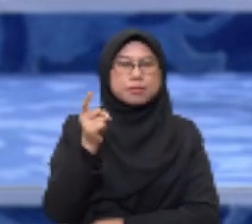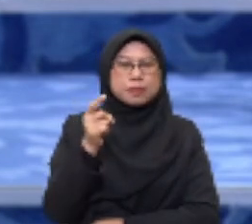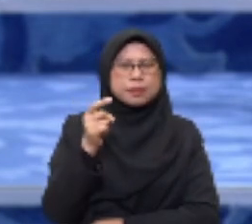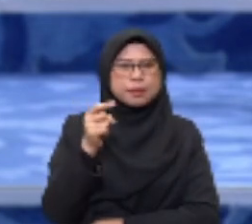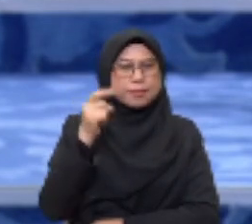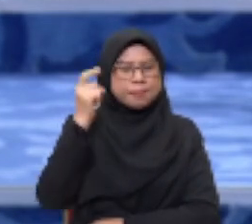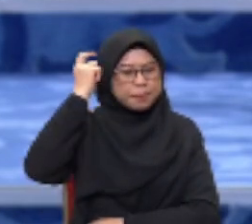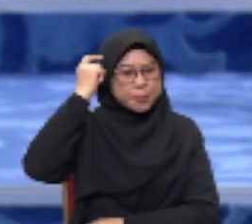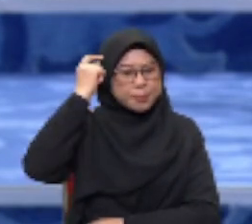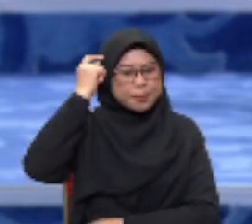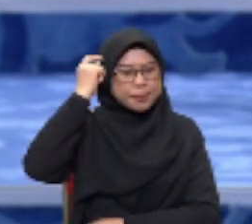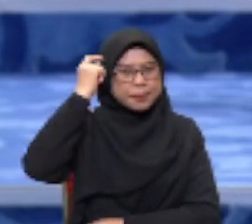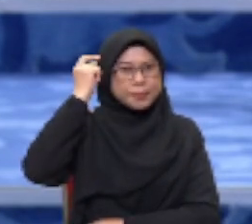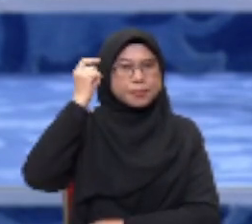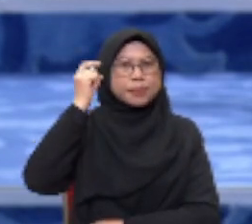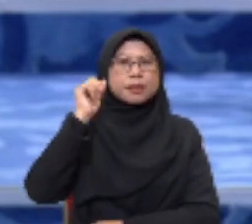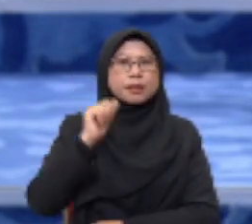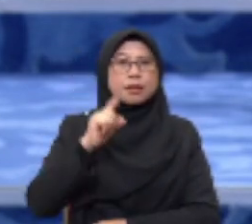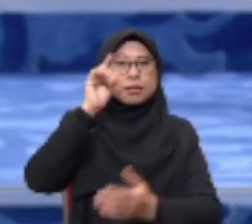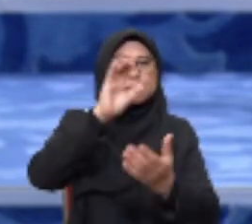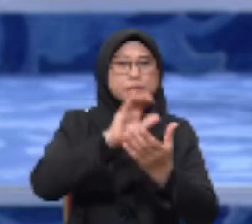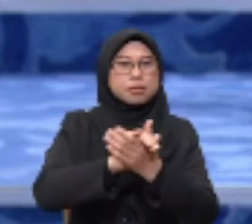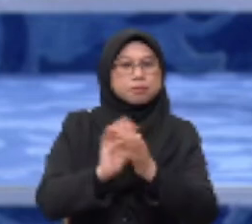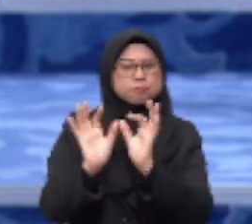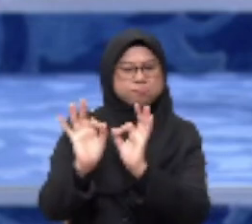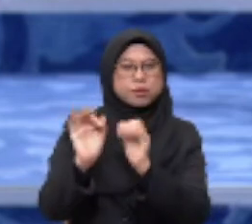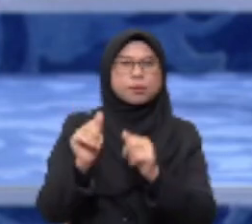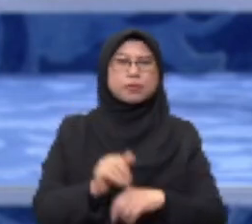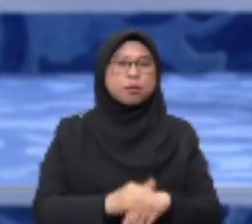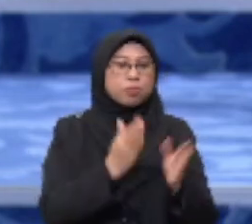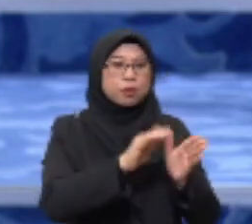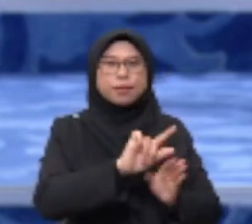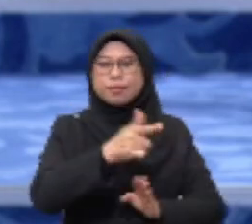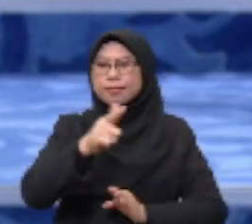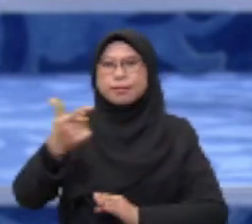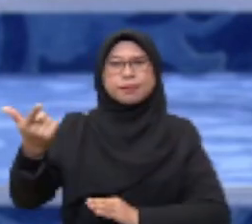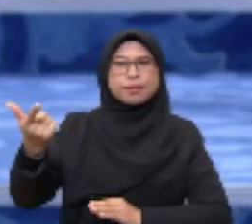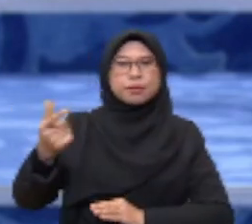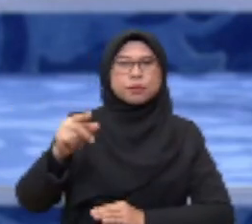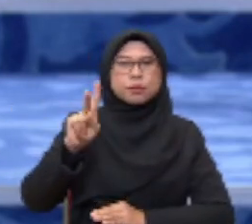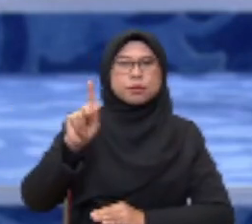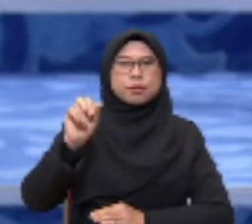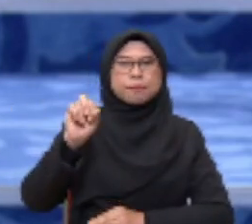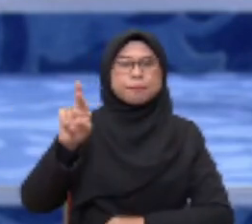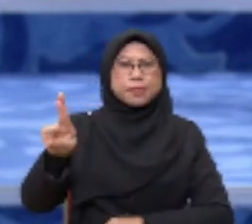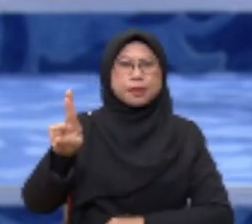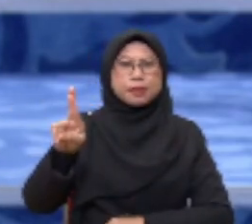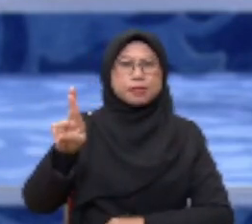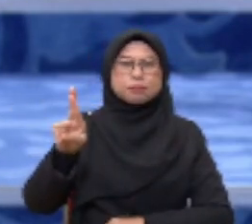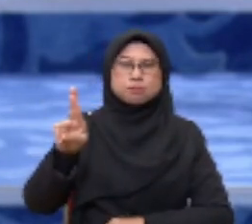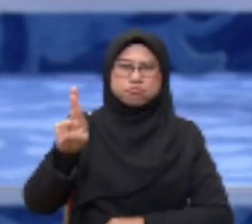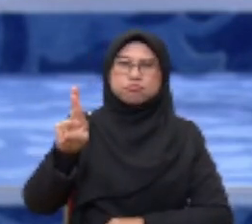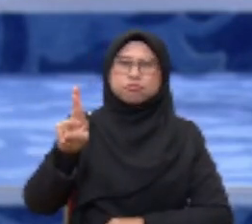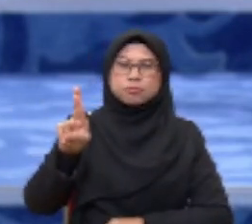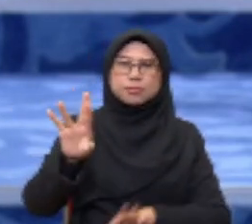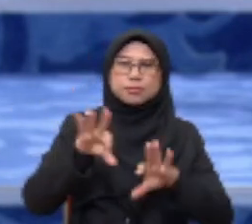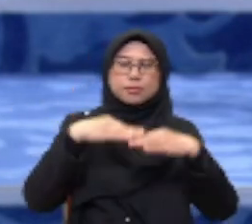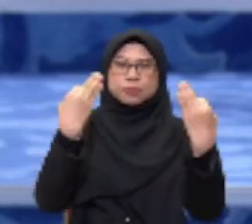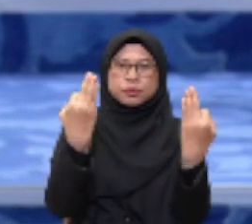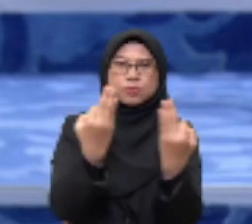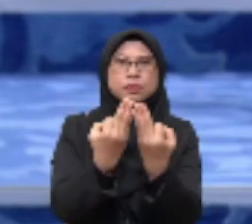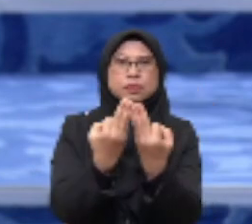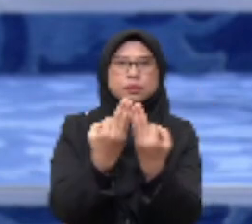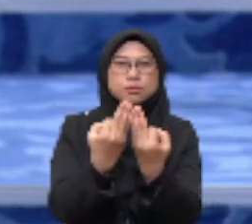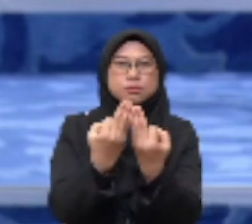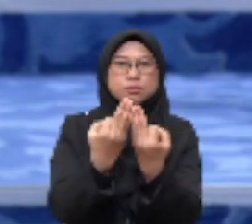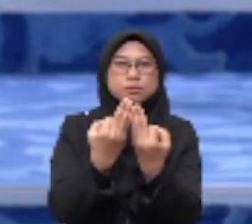bahawa akidah dia saja sempurna, orang lain itu sebagai kafir, maka tak peliklah keluarga ini,